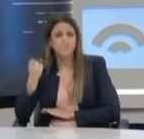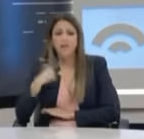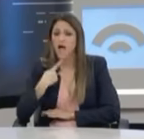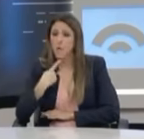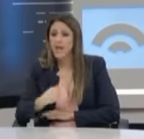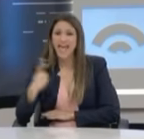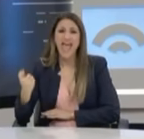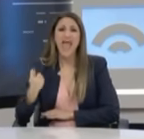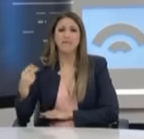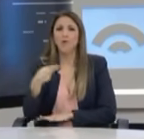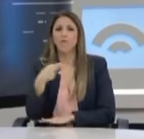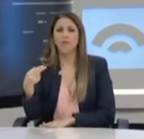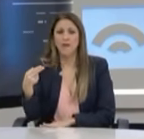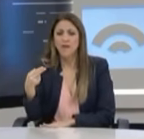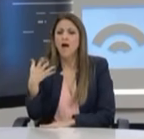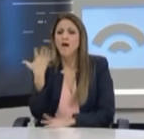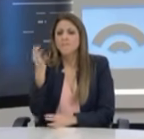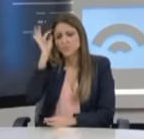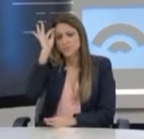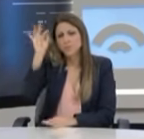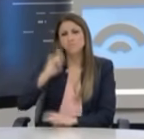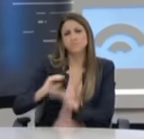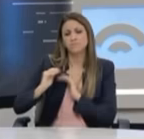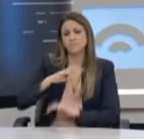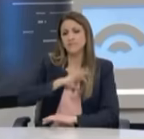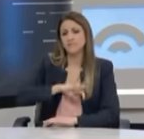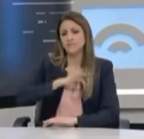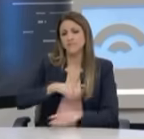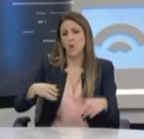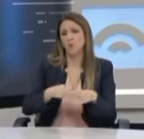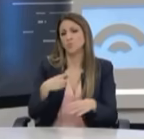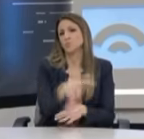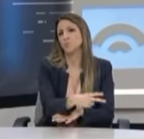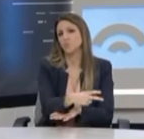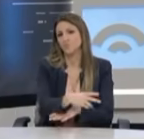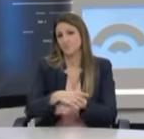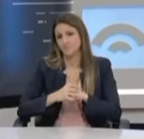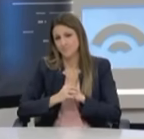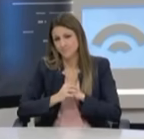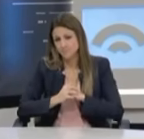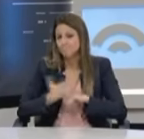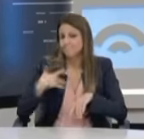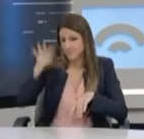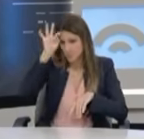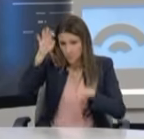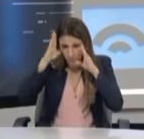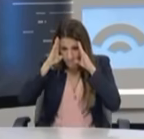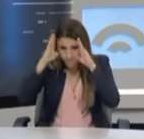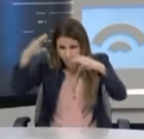ένα εθνικό θέμα ως εργαλείο εξυπηρέτησης κομματικών σκοπιμοτήτων. Και προκειμένου να πετύχει το στόχο